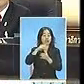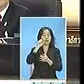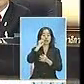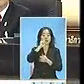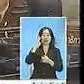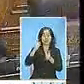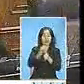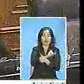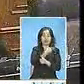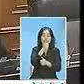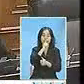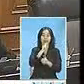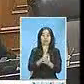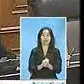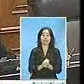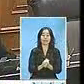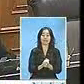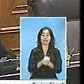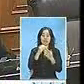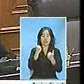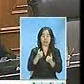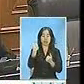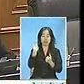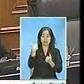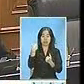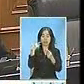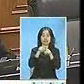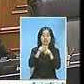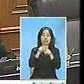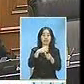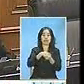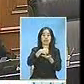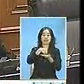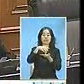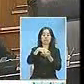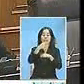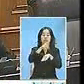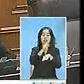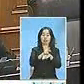ครับท่านประธานครับดังนั้นในเรื่องนี้ผมอยากจะกราบเรียนท่านประธานว่า